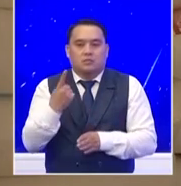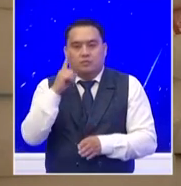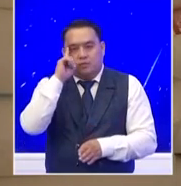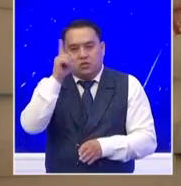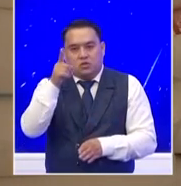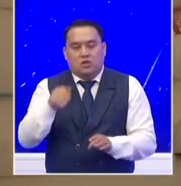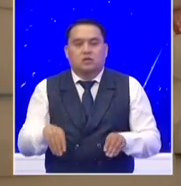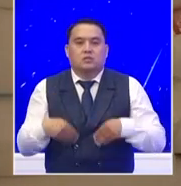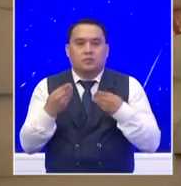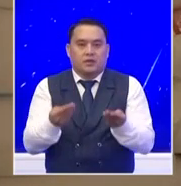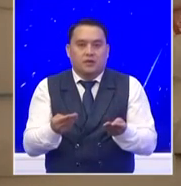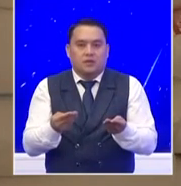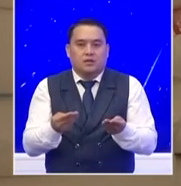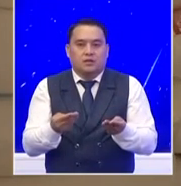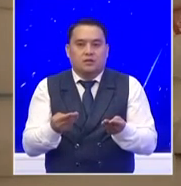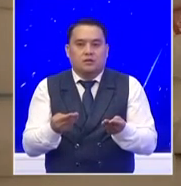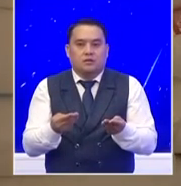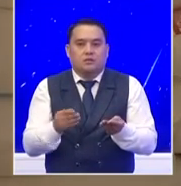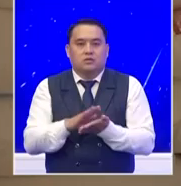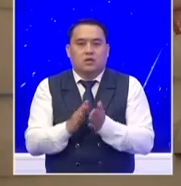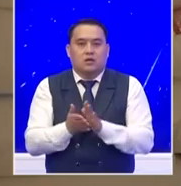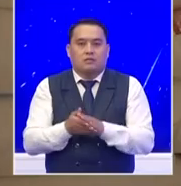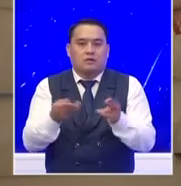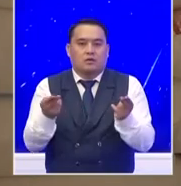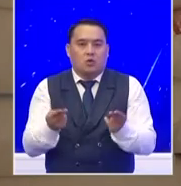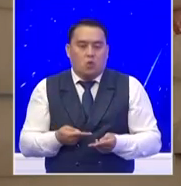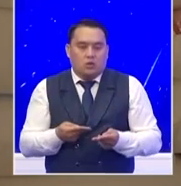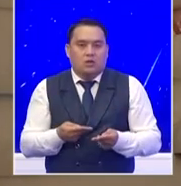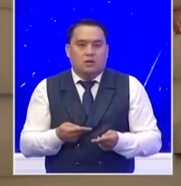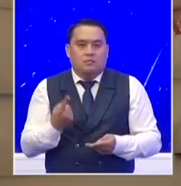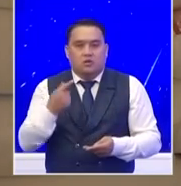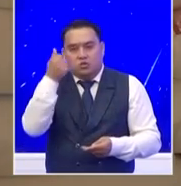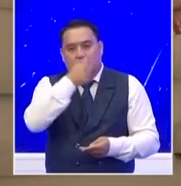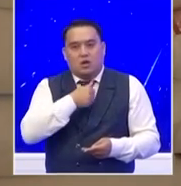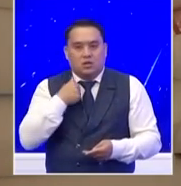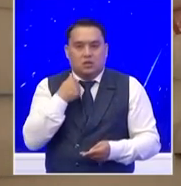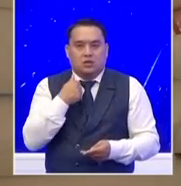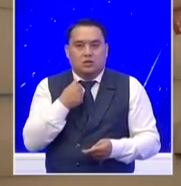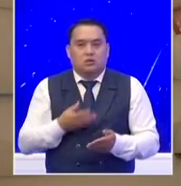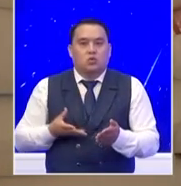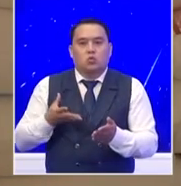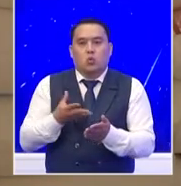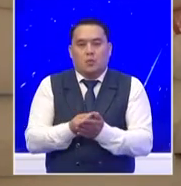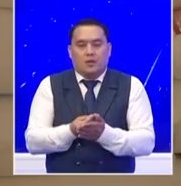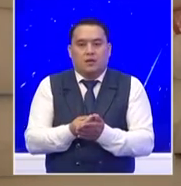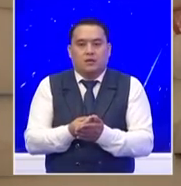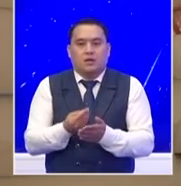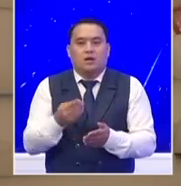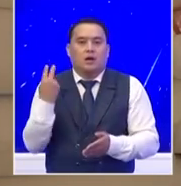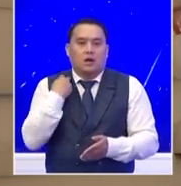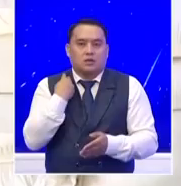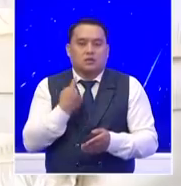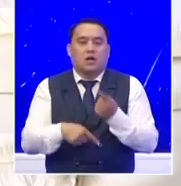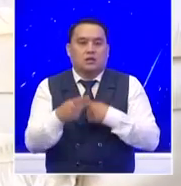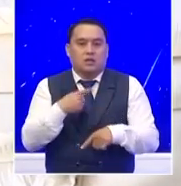мерзімге беріледі, пролонгация шарты бойынша. Яғни осы бір жылдың ішінде бір реттік төлем арқылы осы қарызда